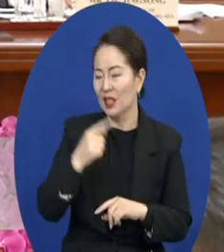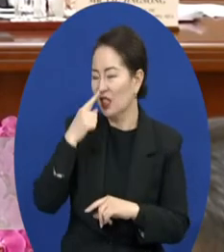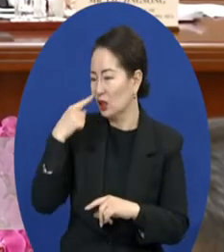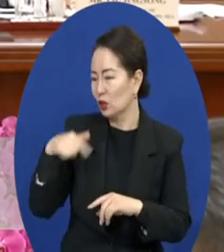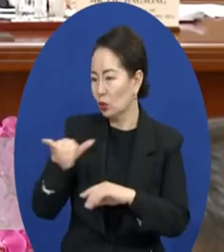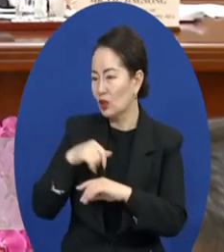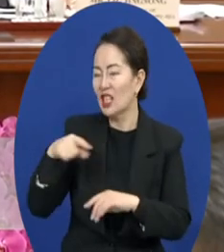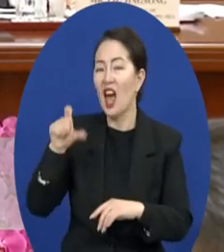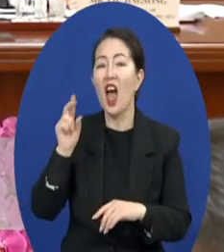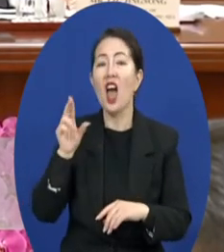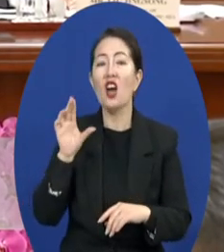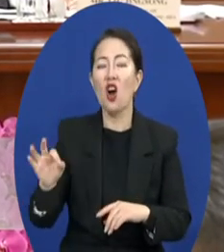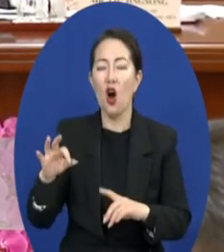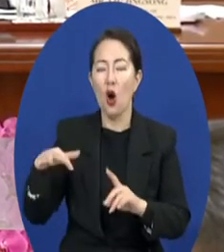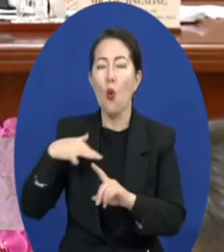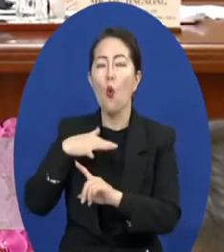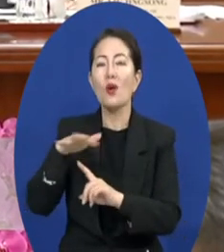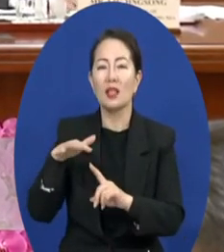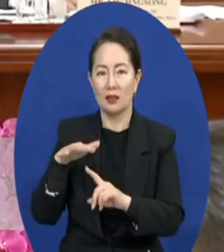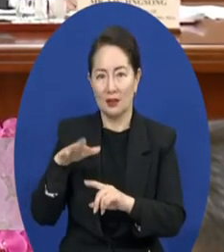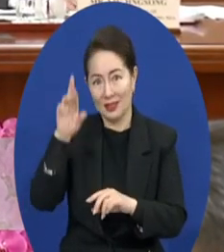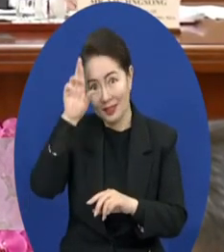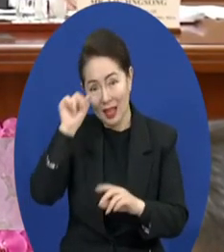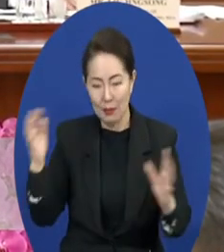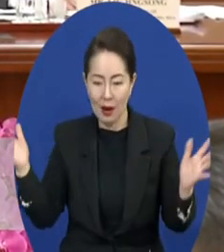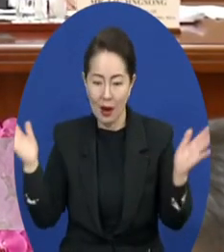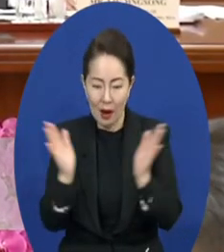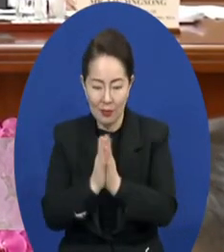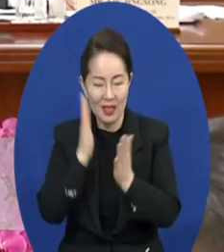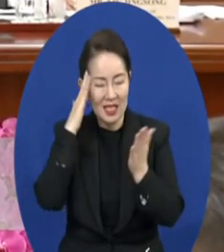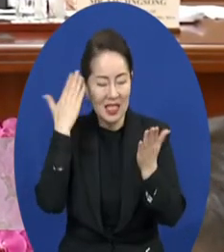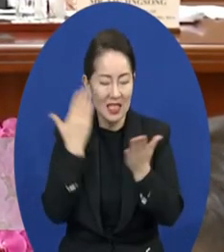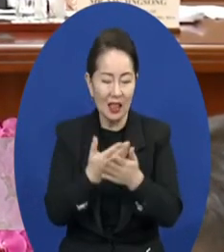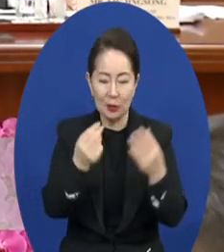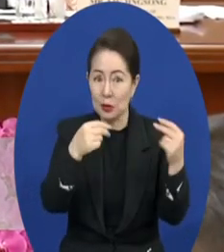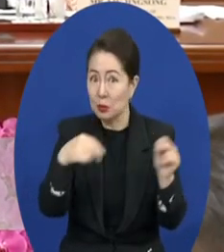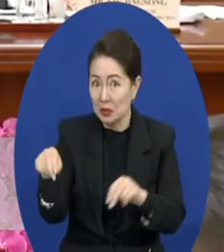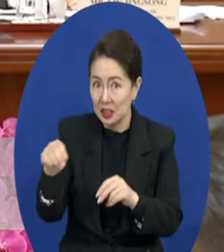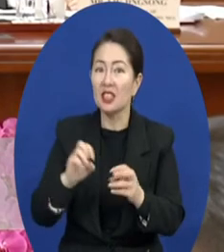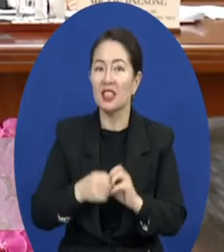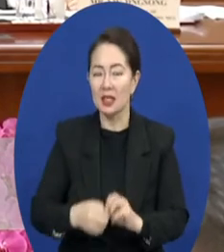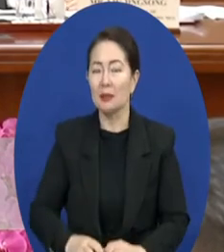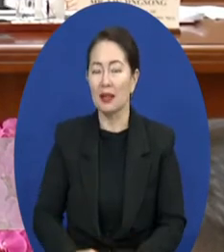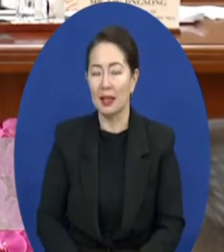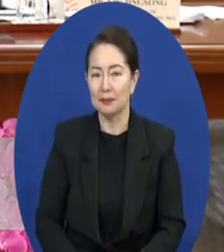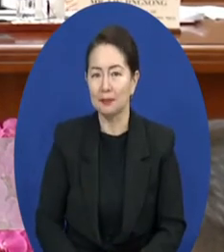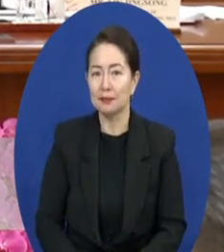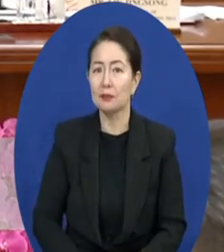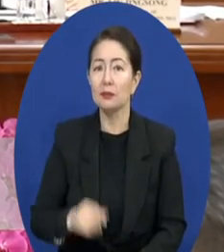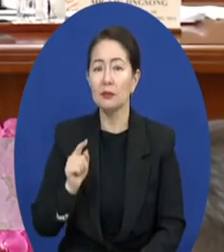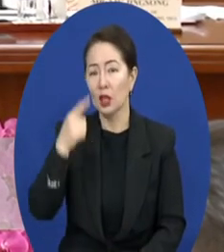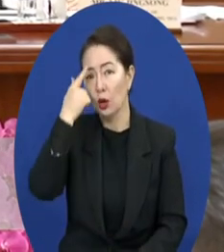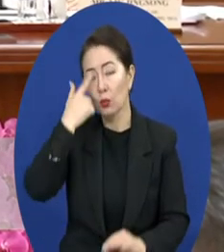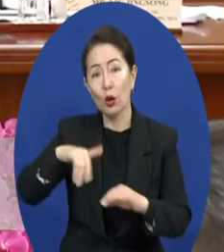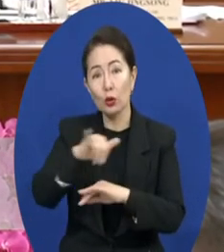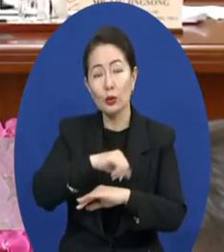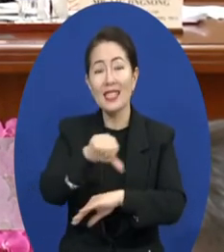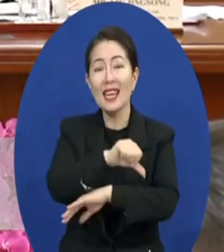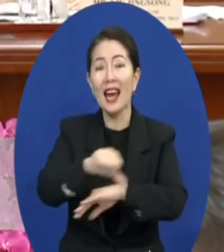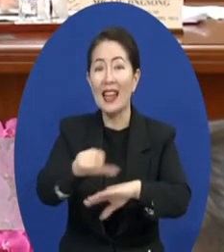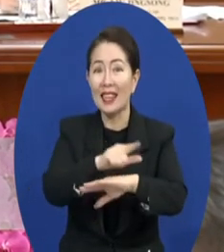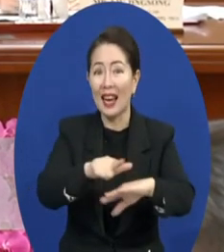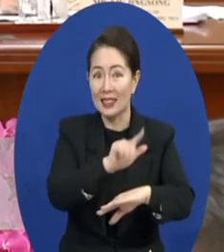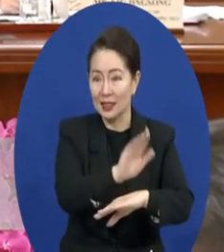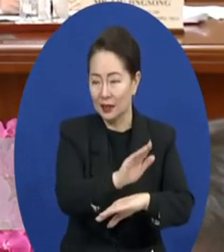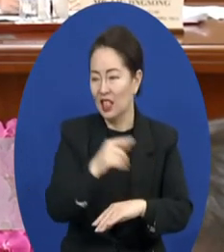ард улсын эколог хүрээлэн буй орчны яам хоорондын харилцан ойлголцлын санджигт тус тус гарын үсэг зурлаа. Мөн Монгол улсын Гайлийн ерөнхий